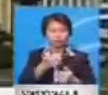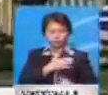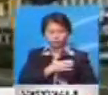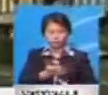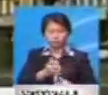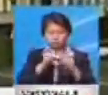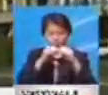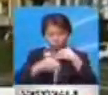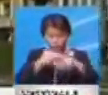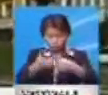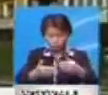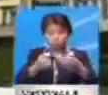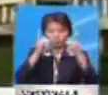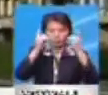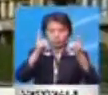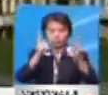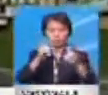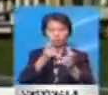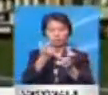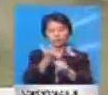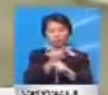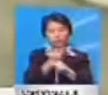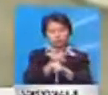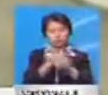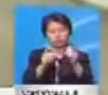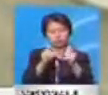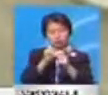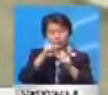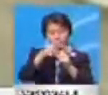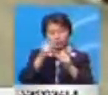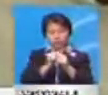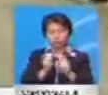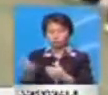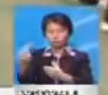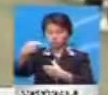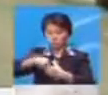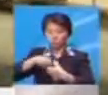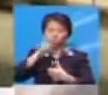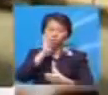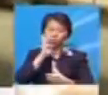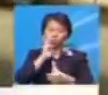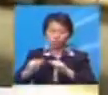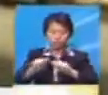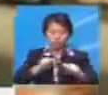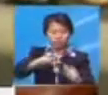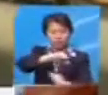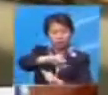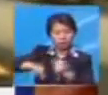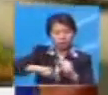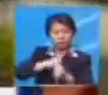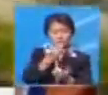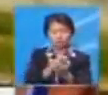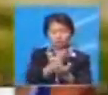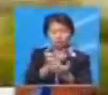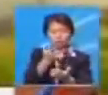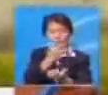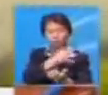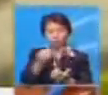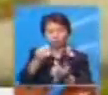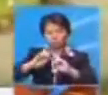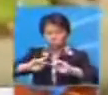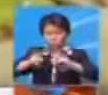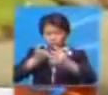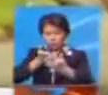memajukan pendidikan dan latihan teknikal serta meningkatkan penyertaan wanita dalam aktiviti sosioekonomi selain meningkatkan